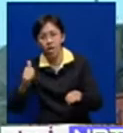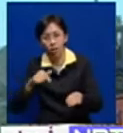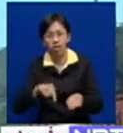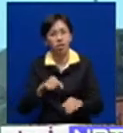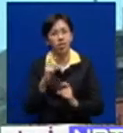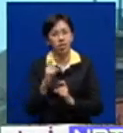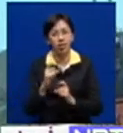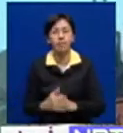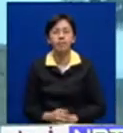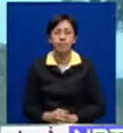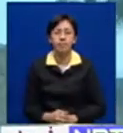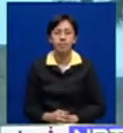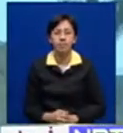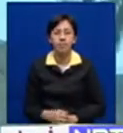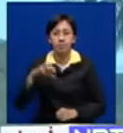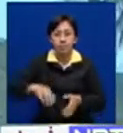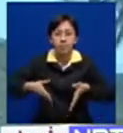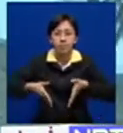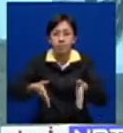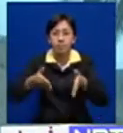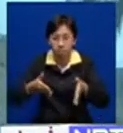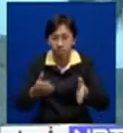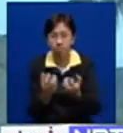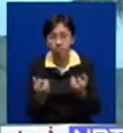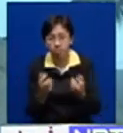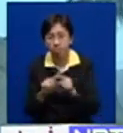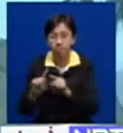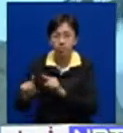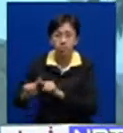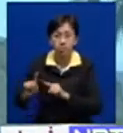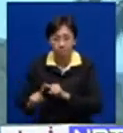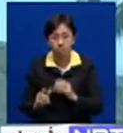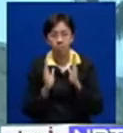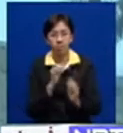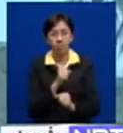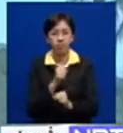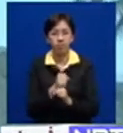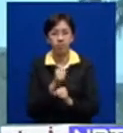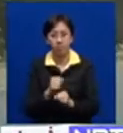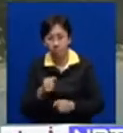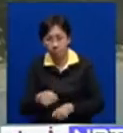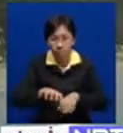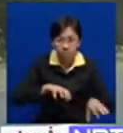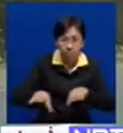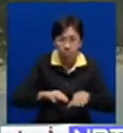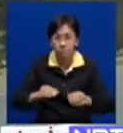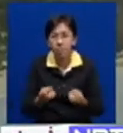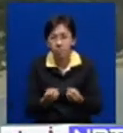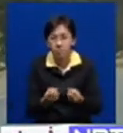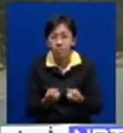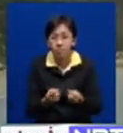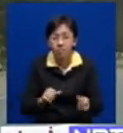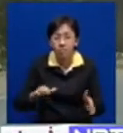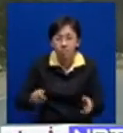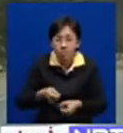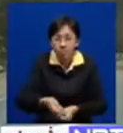ยขณะเดียวกันกรมทางหลวงได้นำอุปกรณ์เครื่องมือรวมถึงเจ้าหน้าที่เข้าเคลียร์พื้นที่เกลี่ยทรายออกจากถน